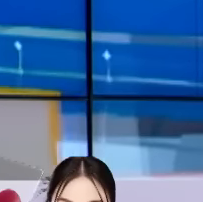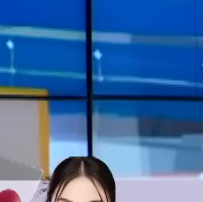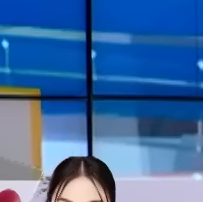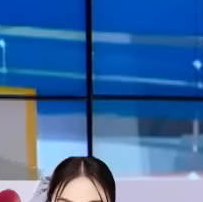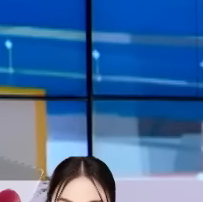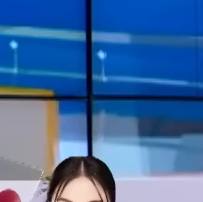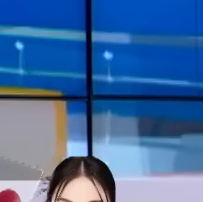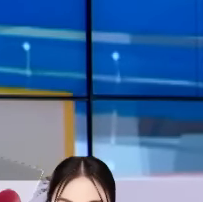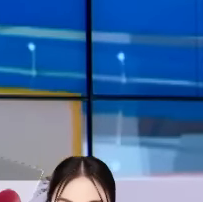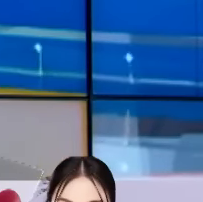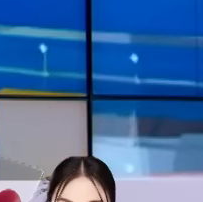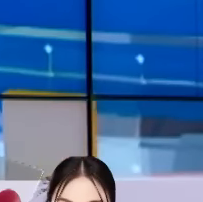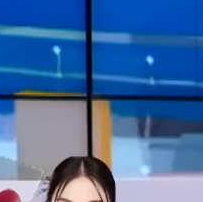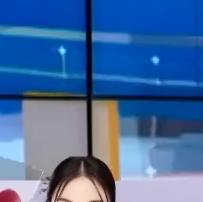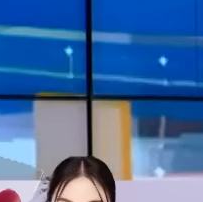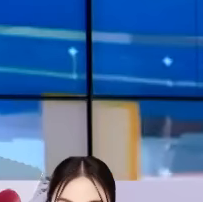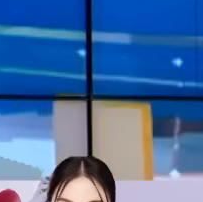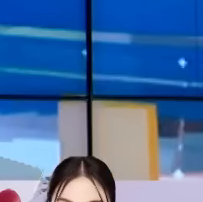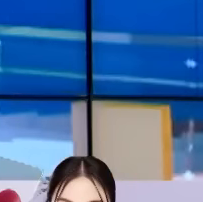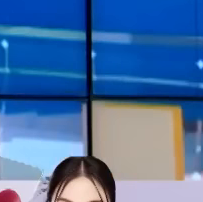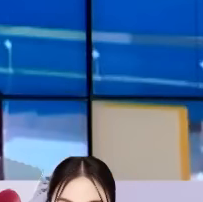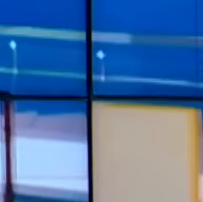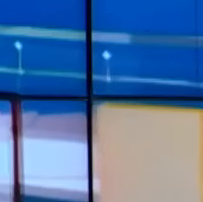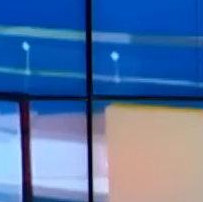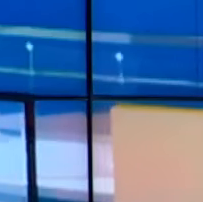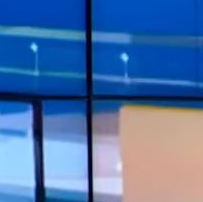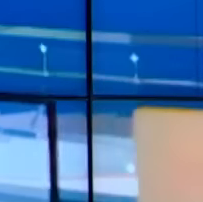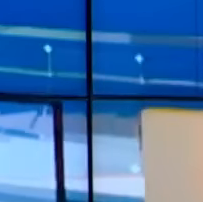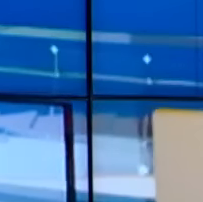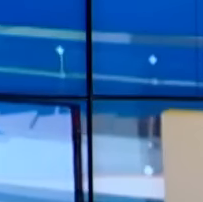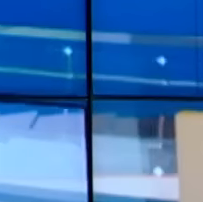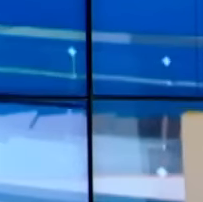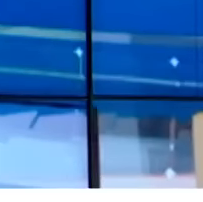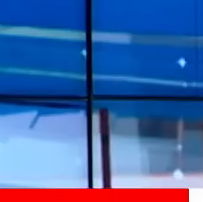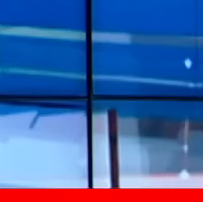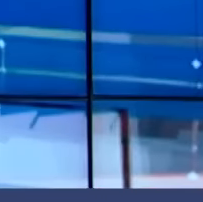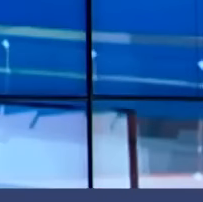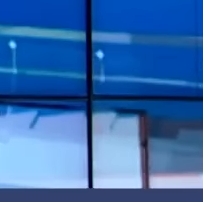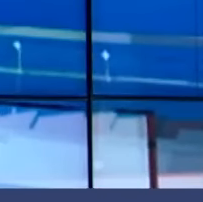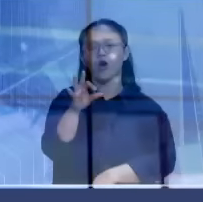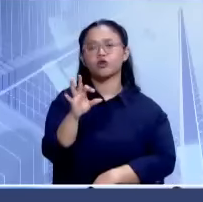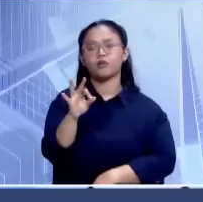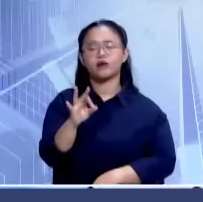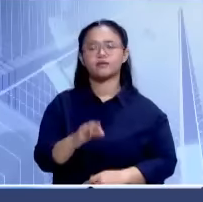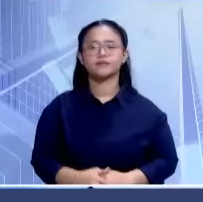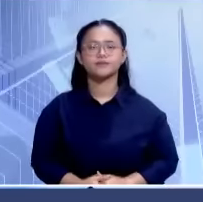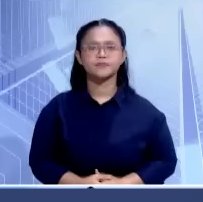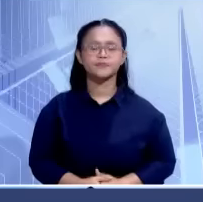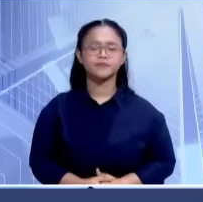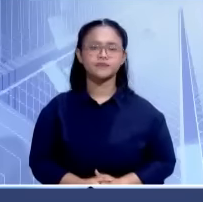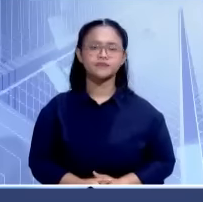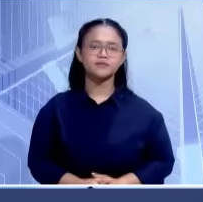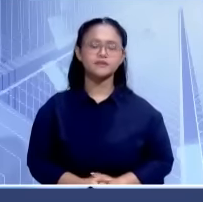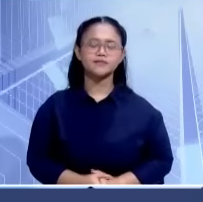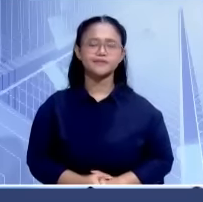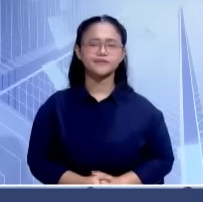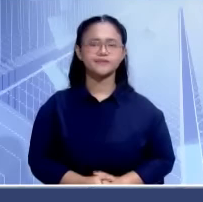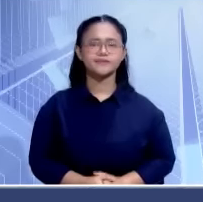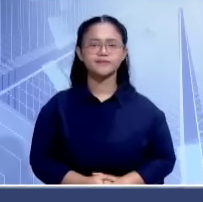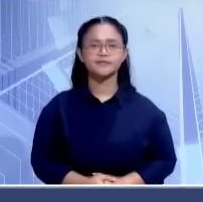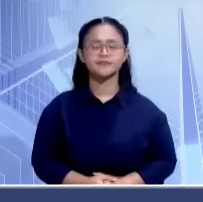8 Tanggeram, wabah virus cacar air menyerang hingga sekolah terpaksa ditutup hingga akhir Oktober.